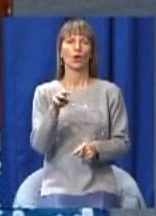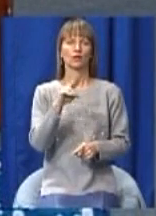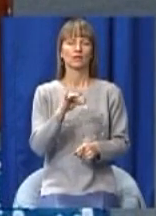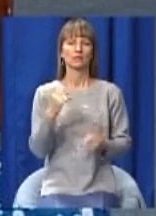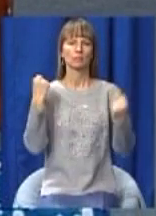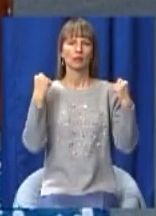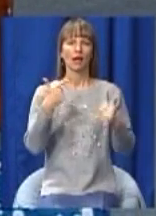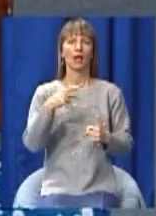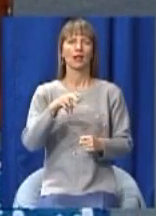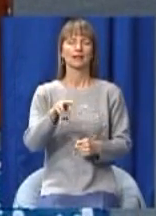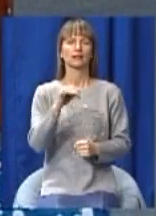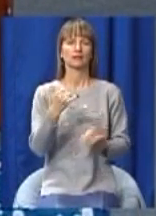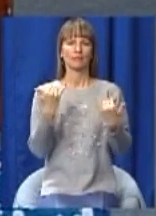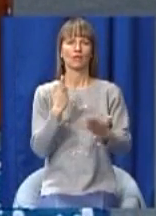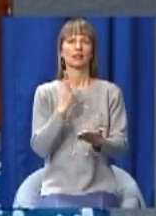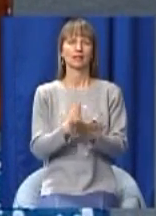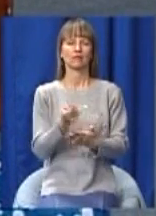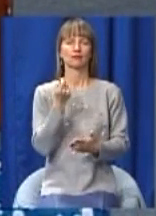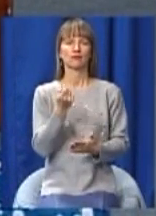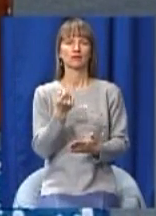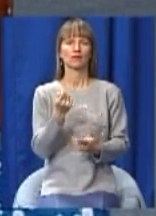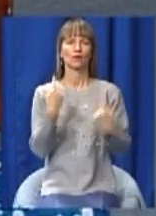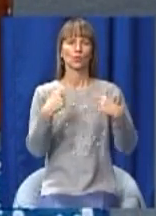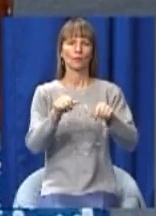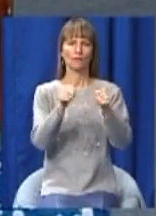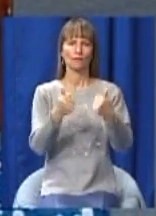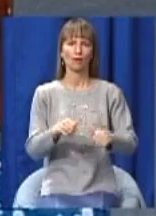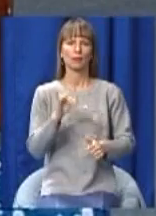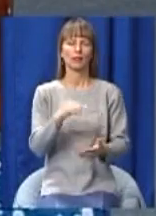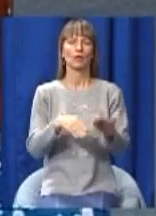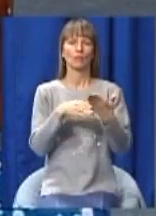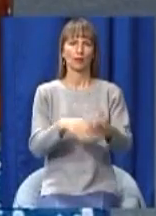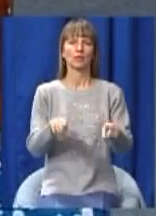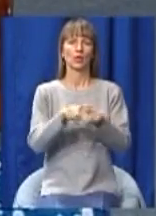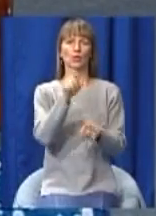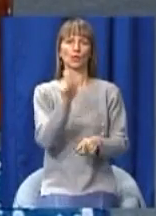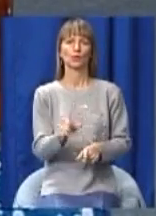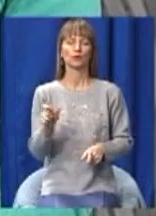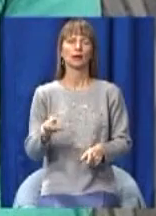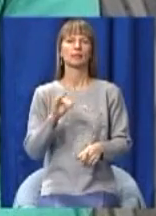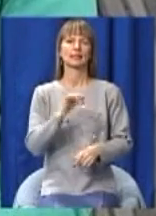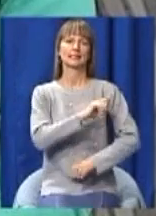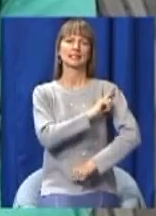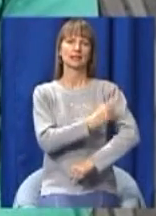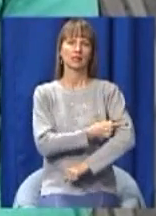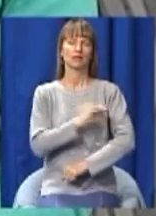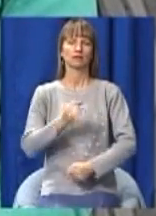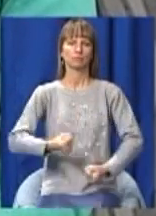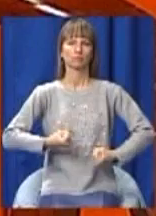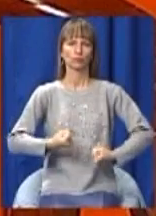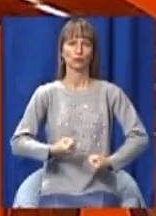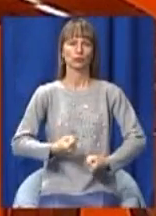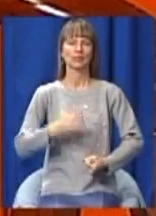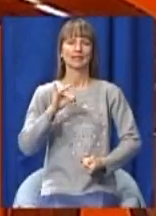гладиаторы и на сегодня мы на весну тела и тришкин винчи форме и до помогают вы не такой уж людям и семьи ее муж не и